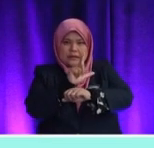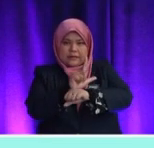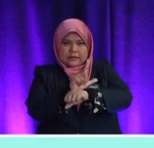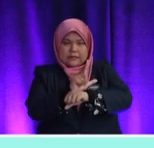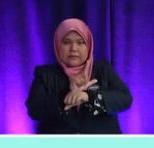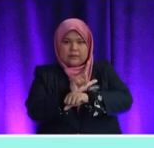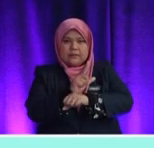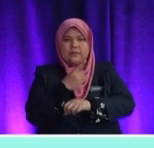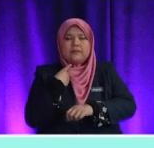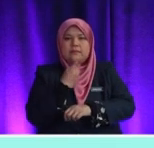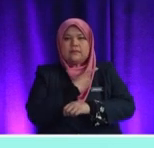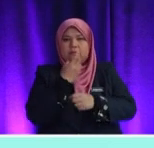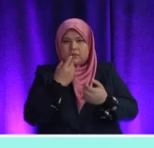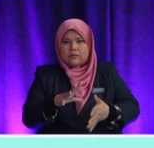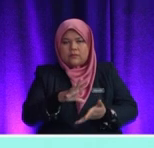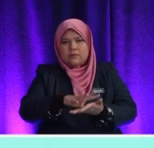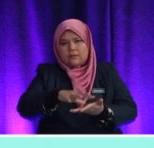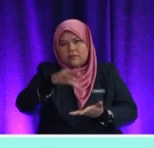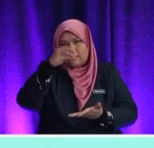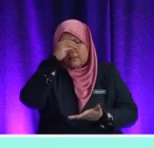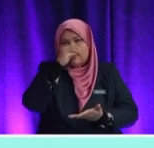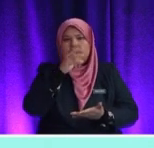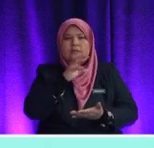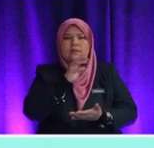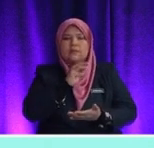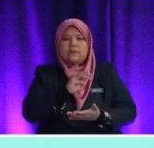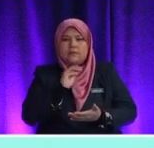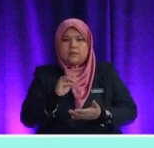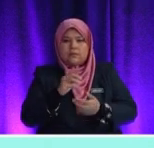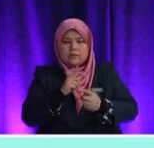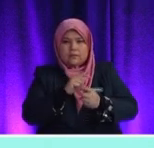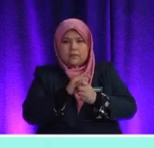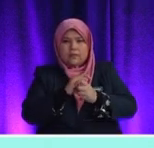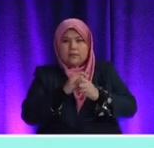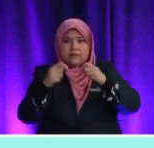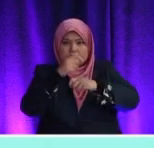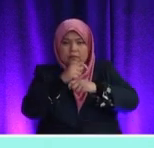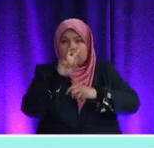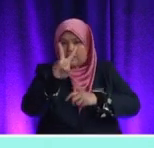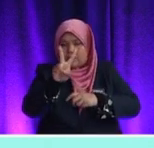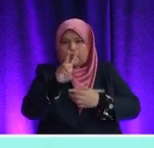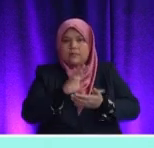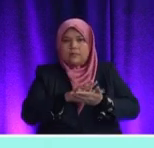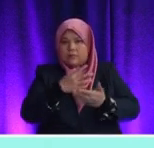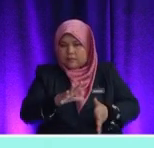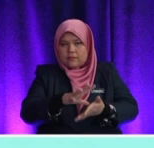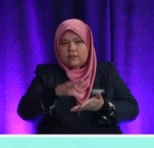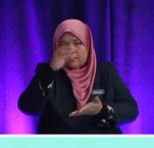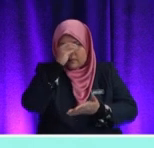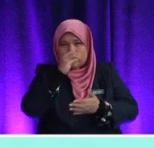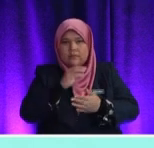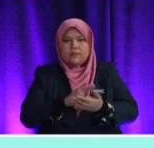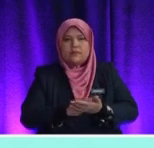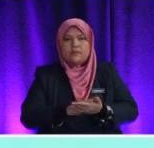kita dah belajar bagi yang meliputi anda belajar ditingkatan Duo sekitar ada belajar mengenai pengekstrak logam